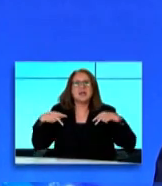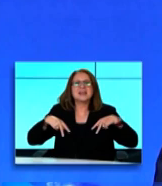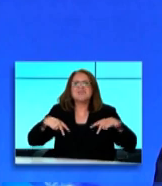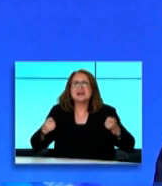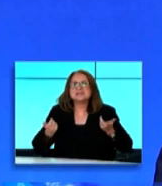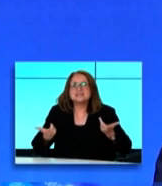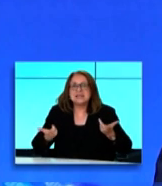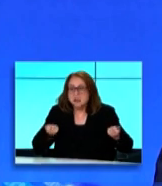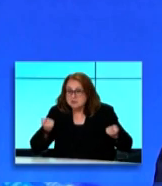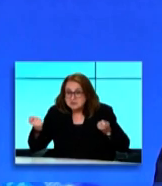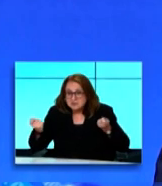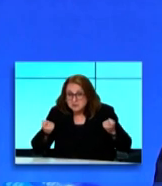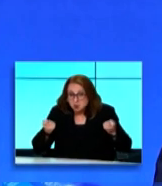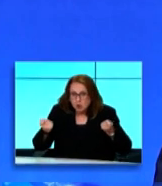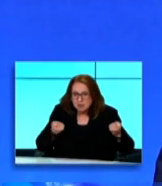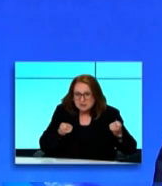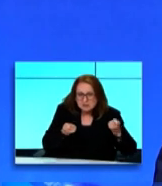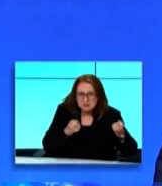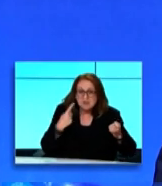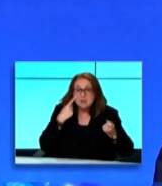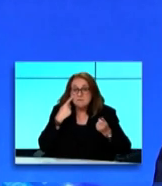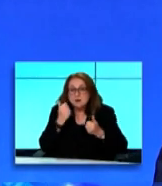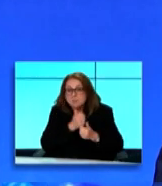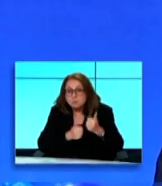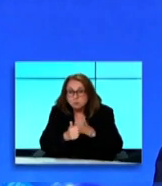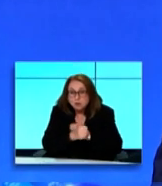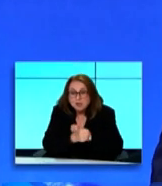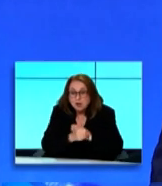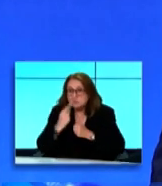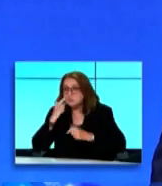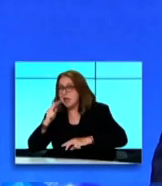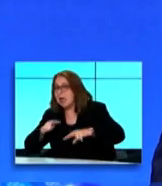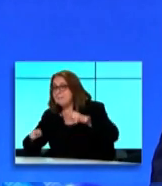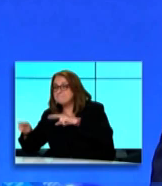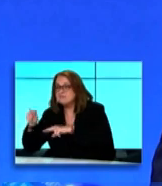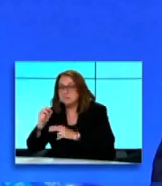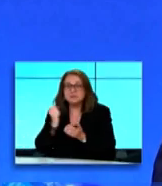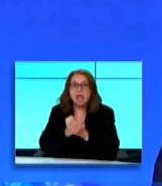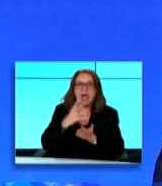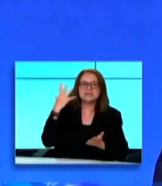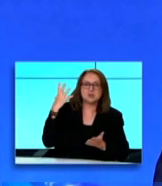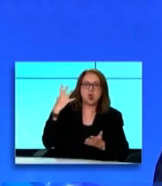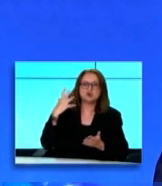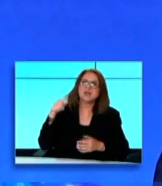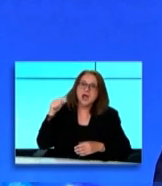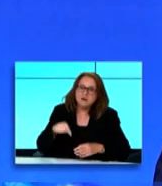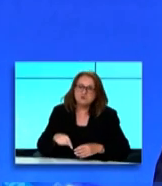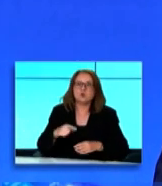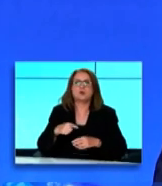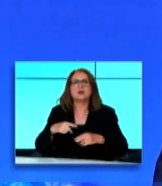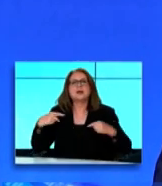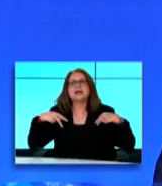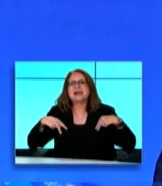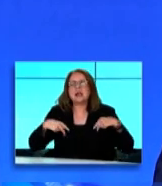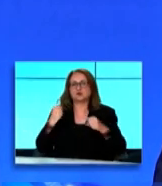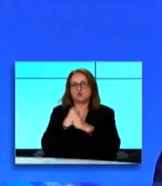είναι δίπλα τους. Στο πλαίσιο αυτό αναφέρθηκε στο Σταύρο Μπαίνο, έναν άνθρωπο που έχει μάθει πολύ καλά να χτίζει μέσα από συντρίμια, τον